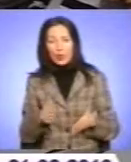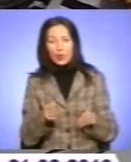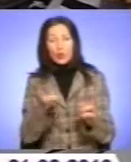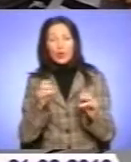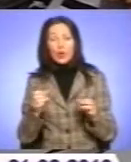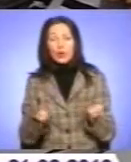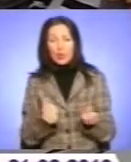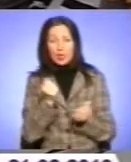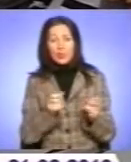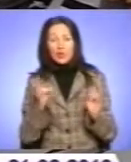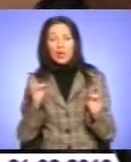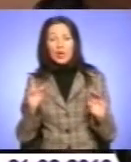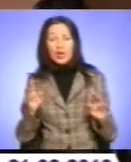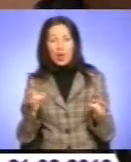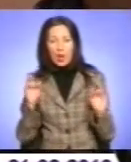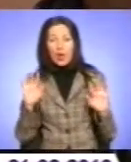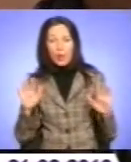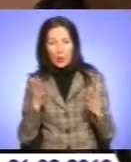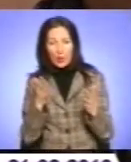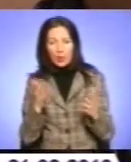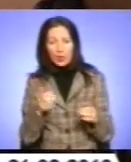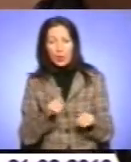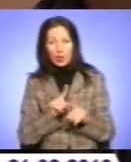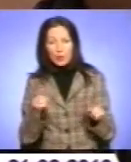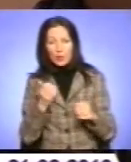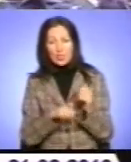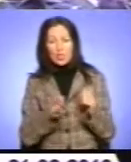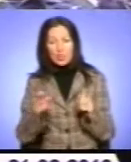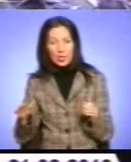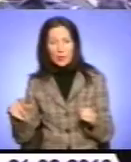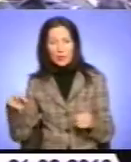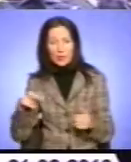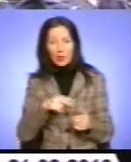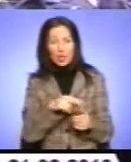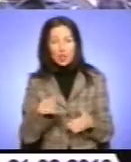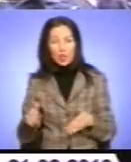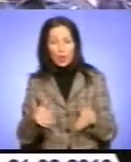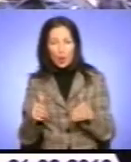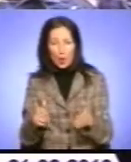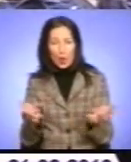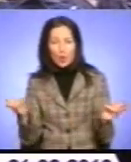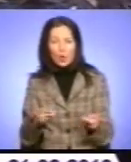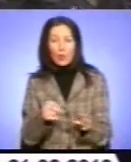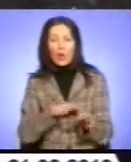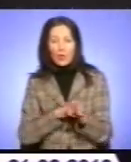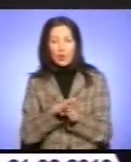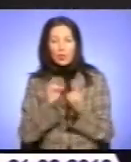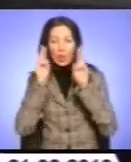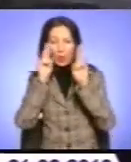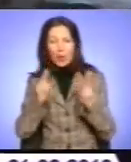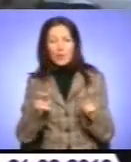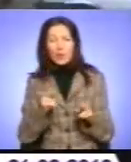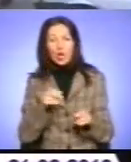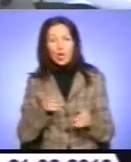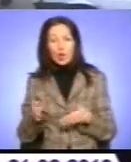кермом автомобіля, чи просто переходячи проїжджу частину, завжди потрібно дотримуватися правил дорожнього руху. Про це говорили дорослі молодому